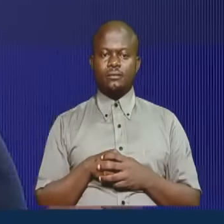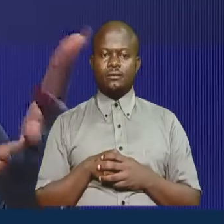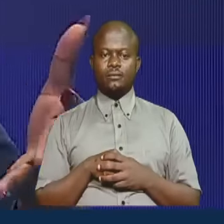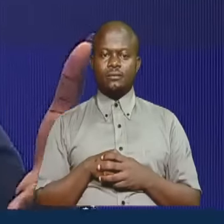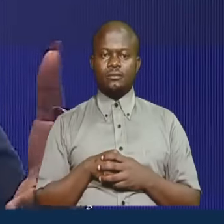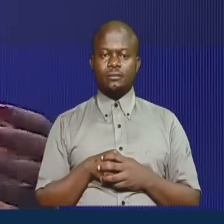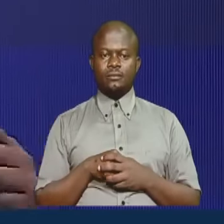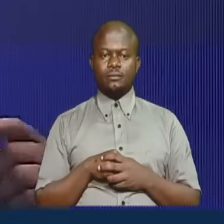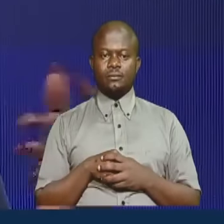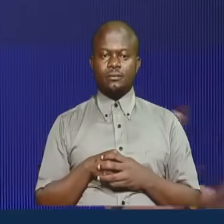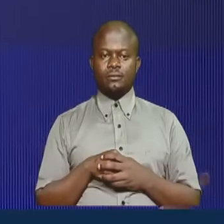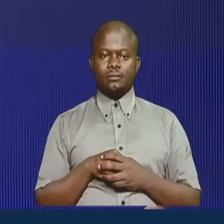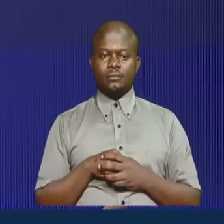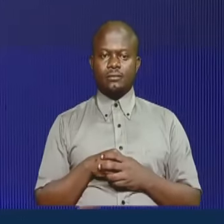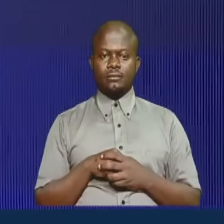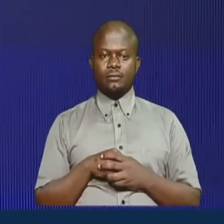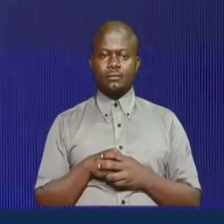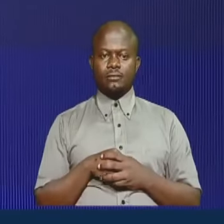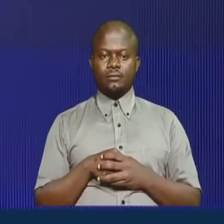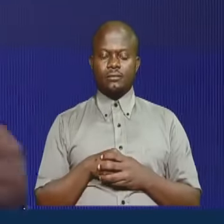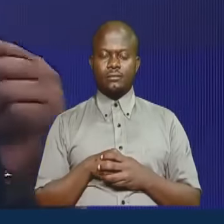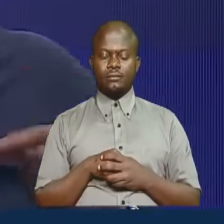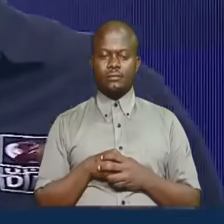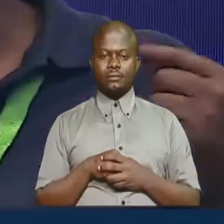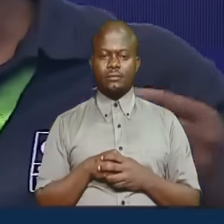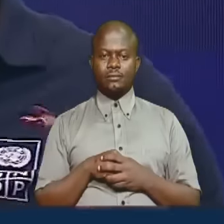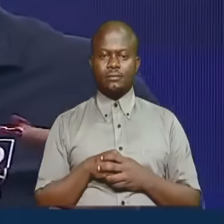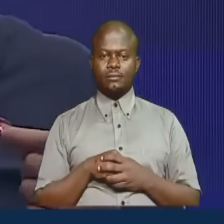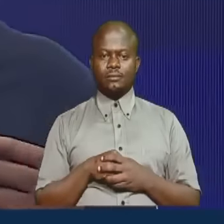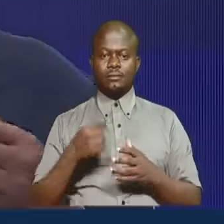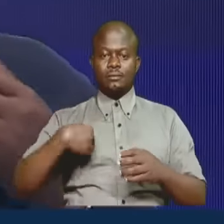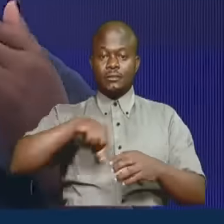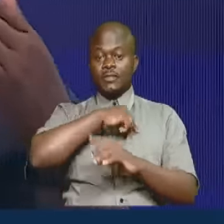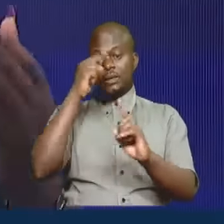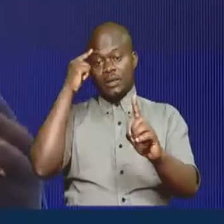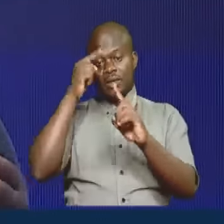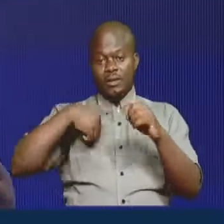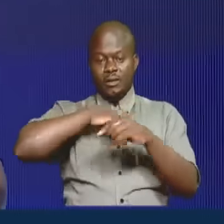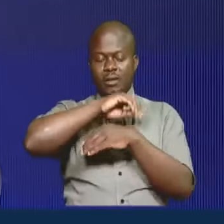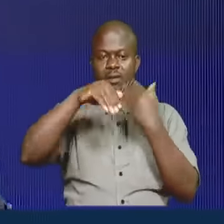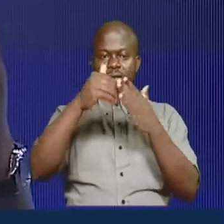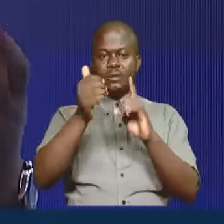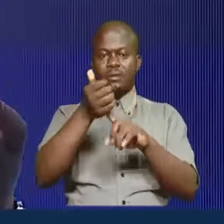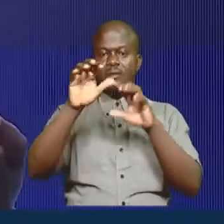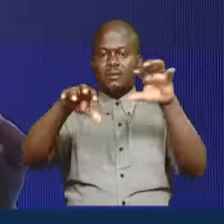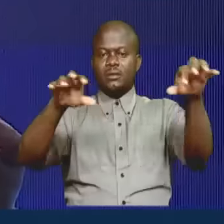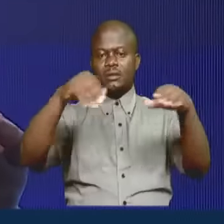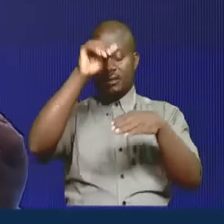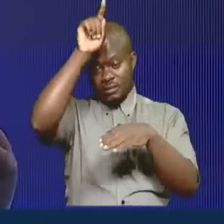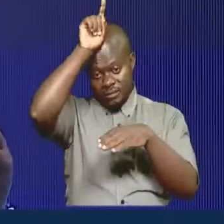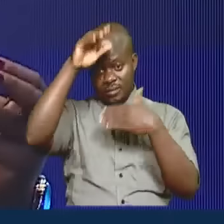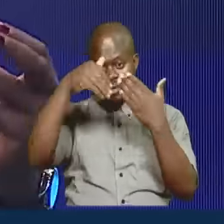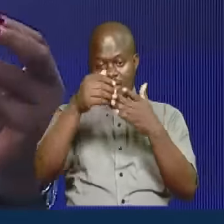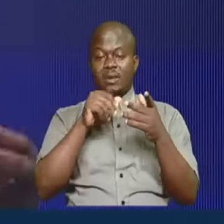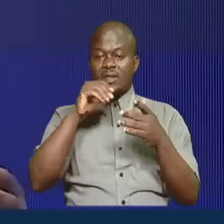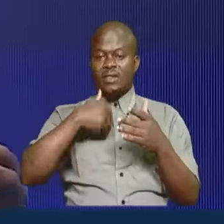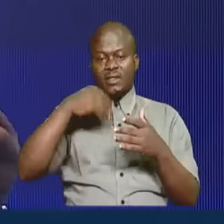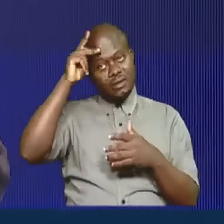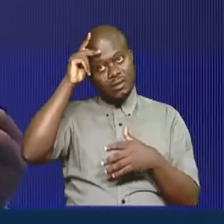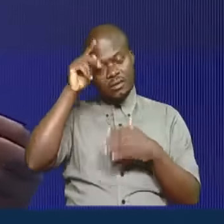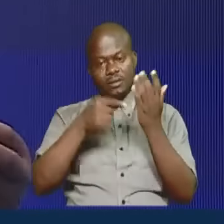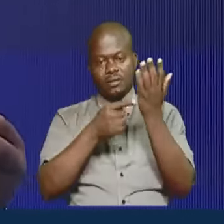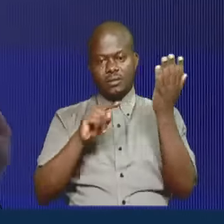have no digital skills, they don't have digital tools. Twebwe intego yacu ni ukugera mu bice byose by'icyaro aho badafite ubumenyi ku